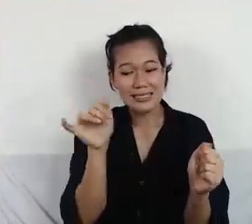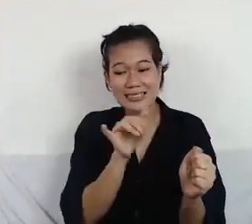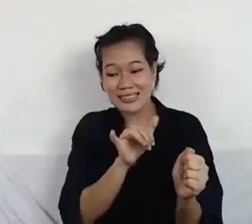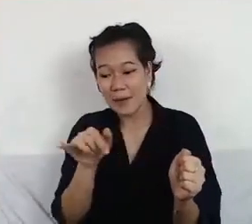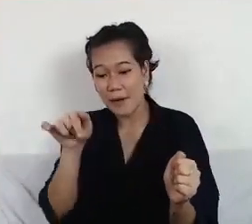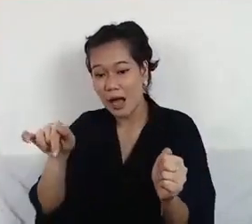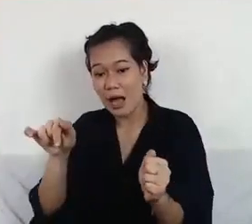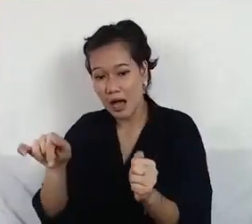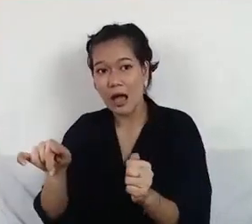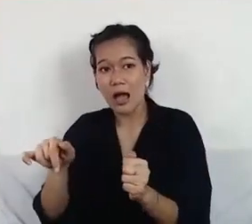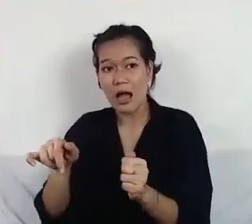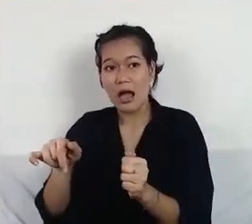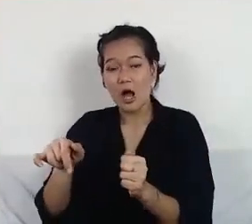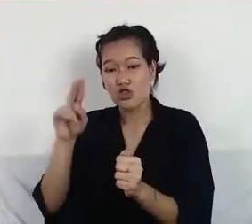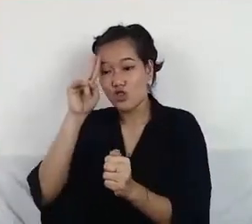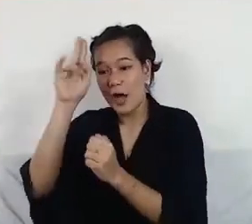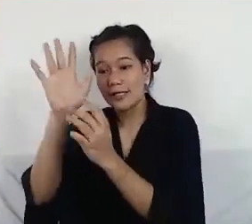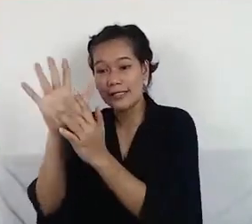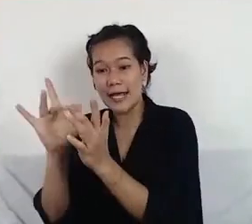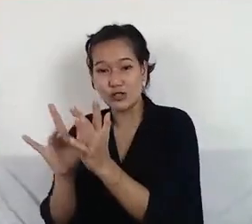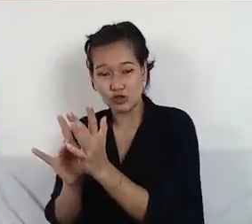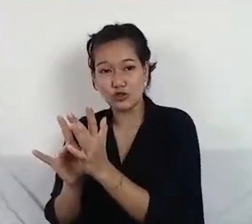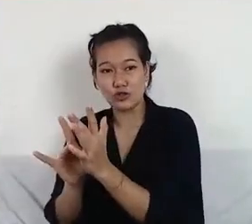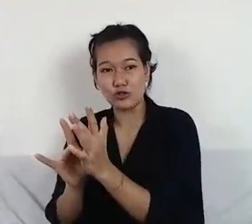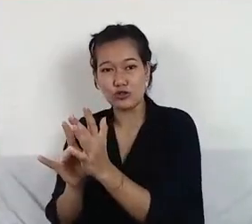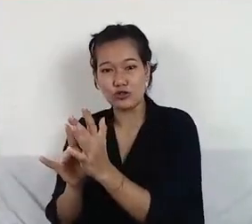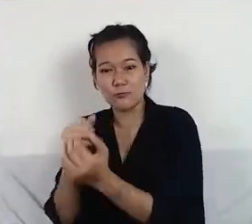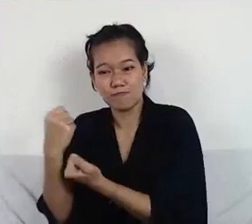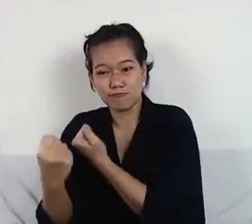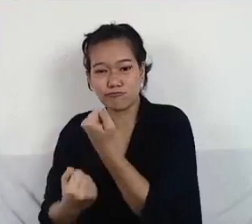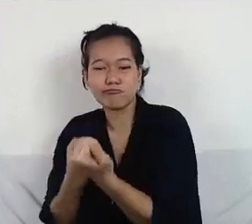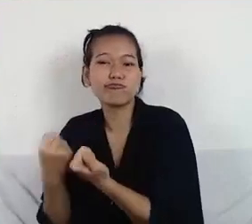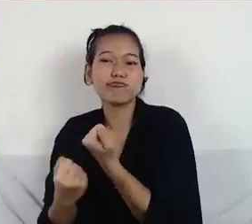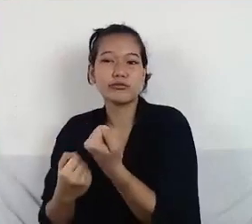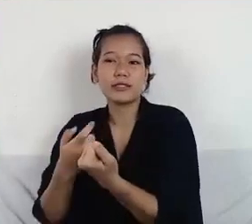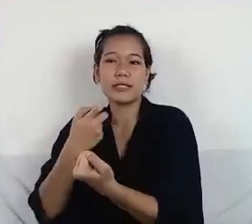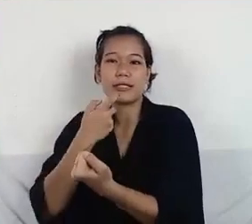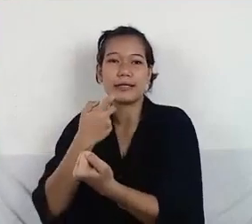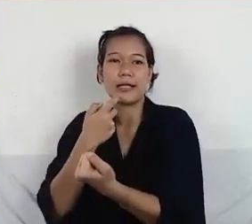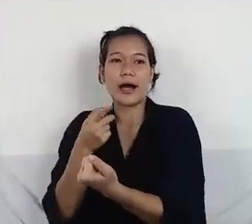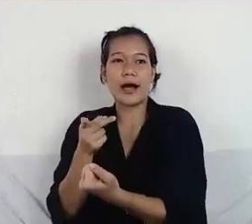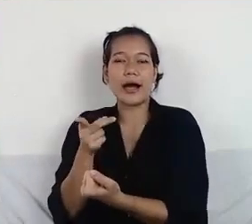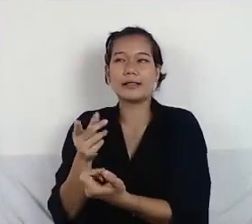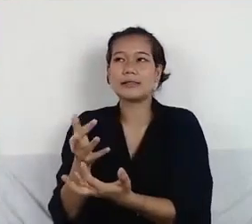yang dilakukan oleh Tuhan Yesus terkait dengan apa ini